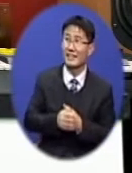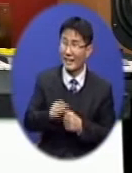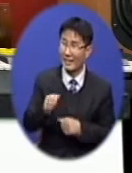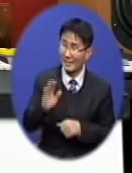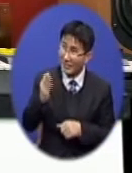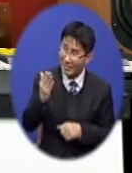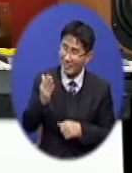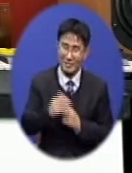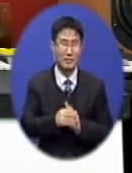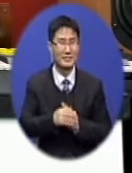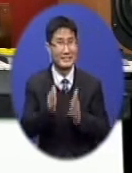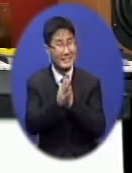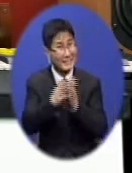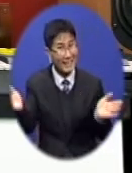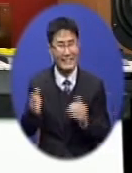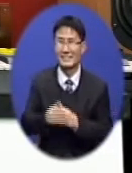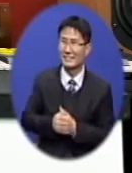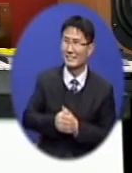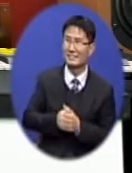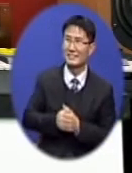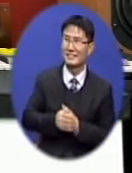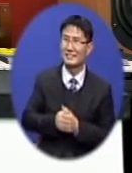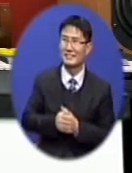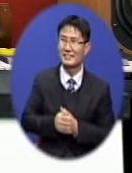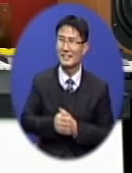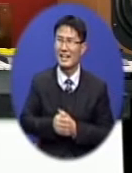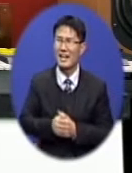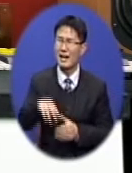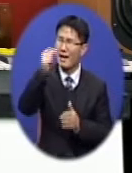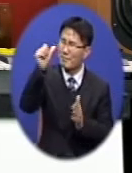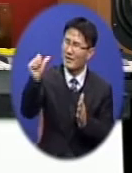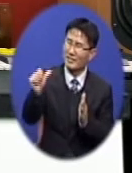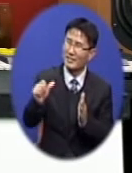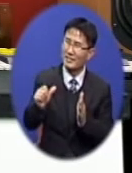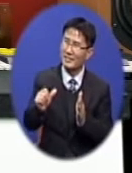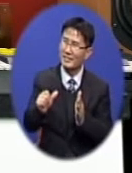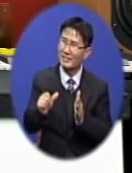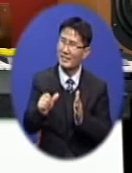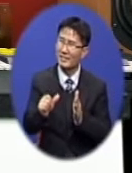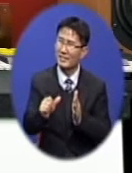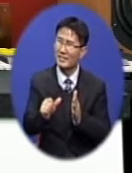돼요? 하세요, 네. 하세요. 시작. 한 평생